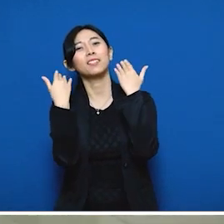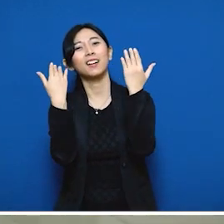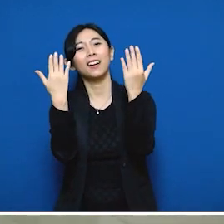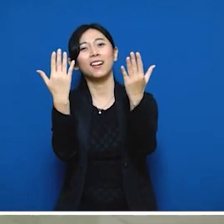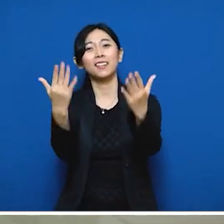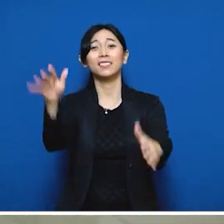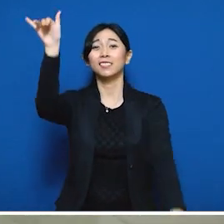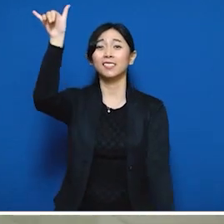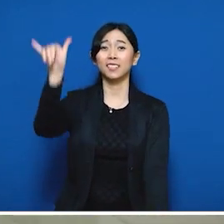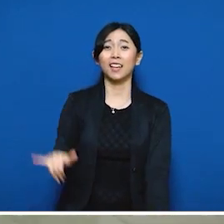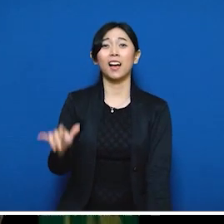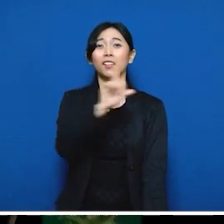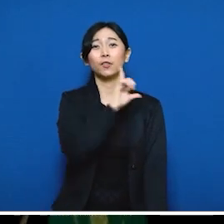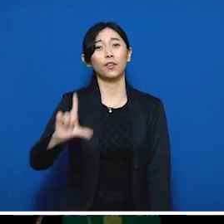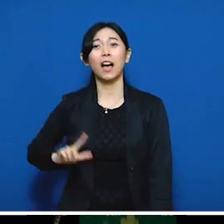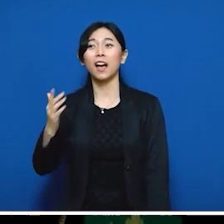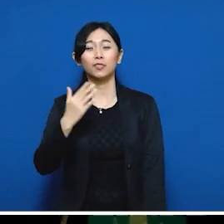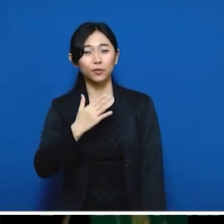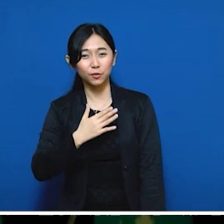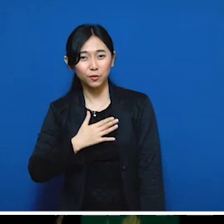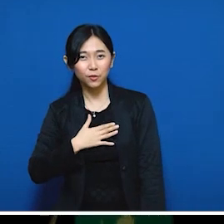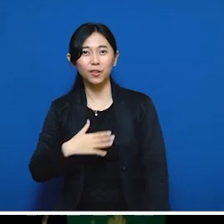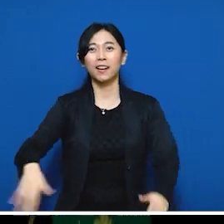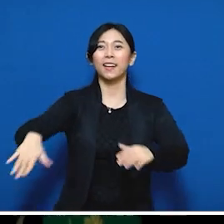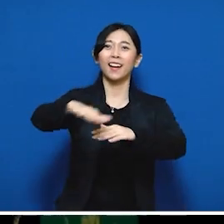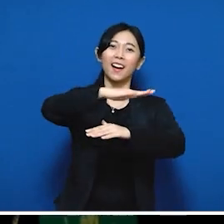Terima kasih ya Tuhanku